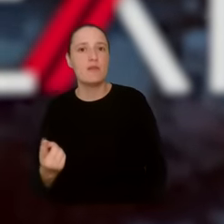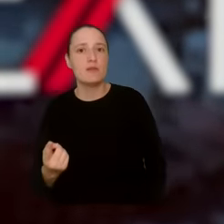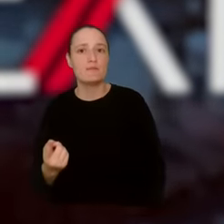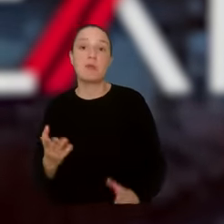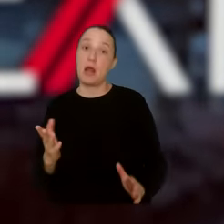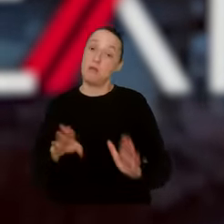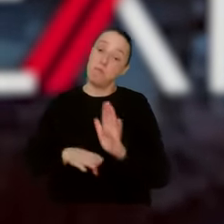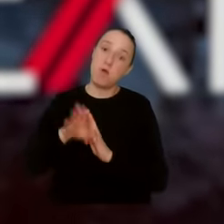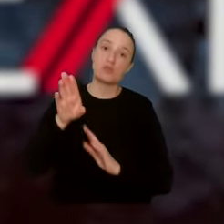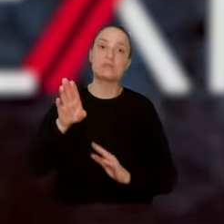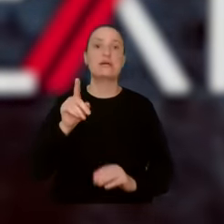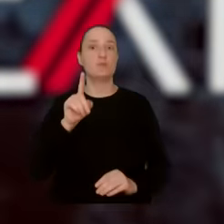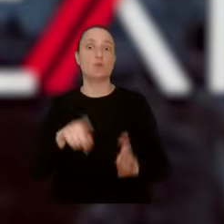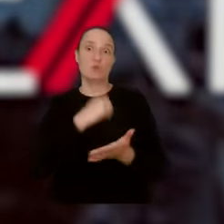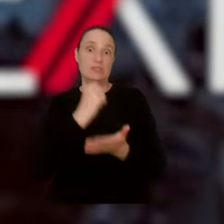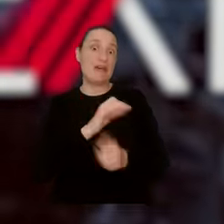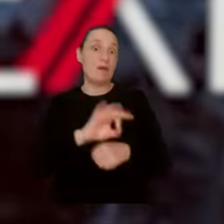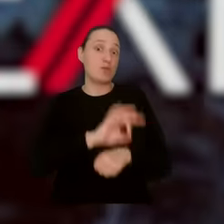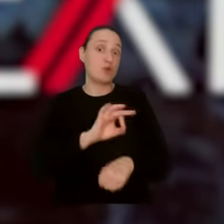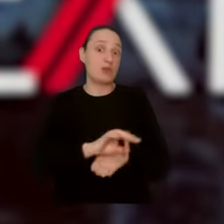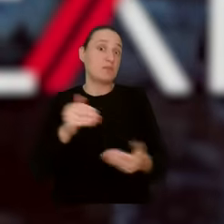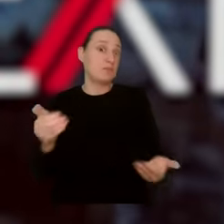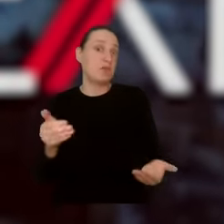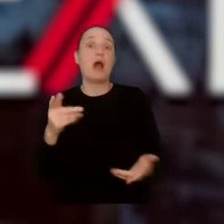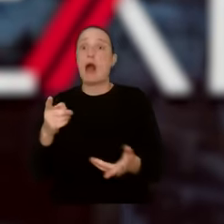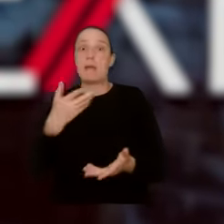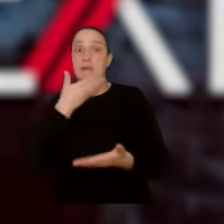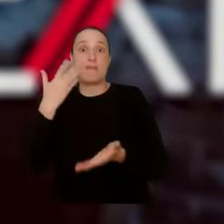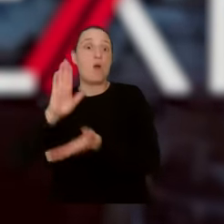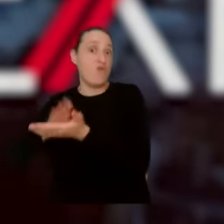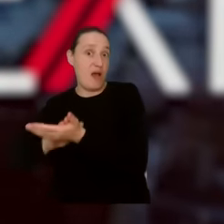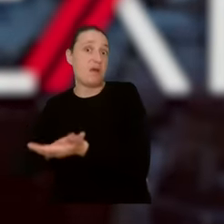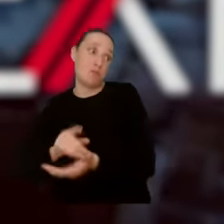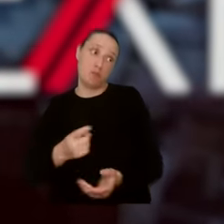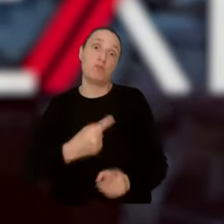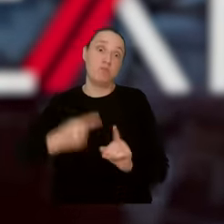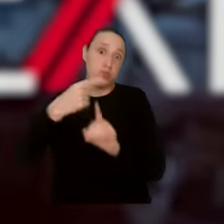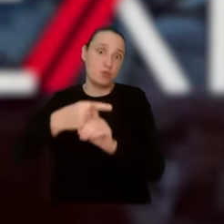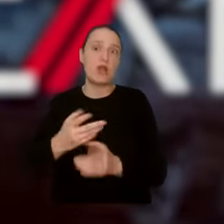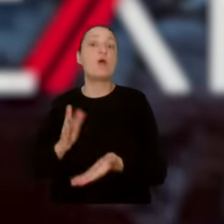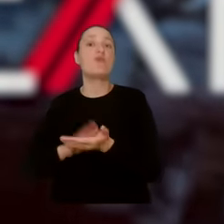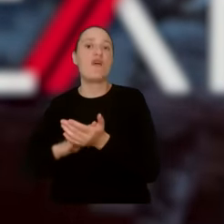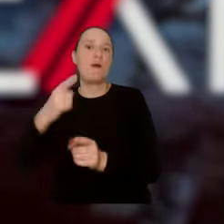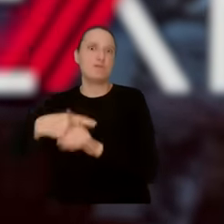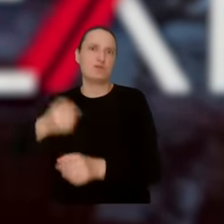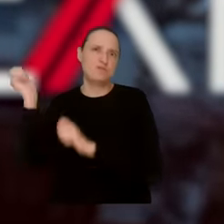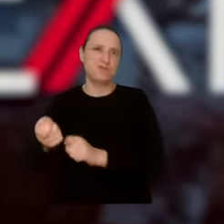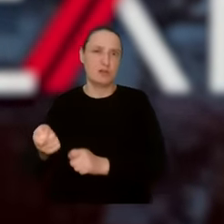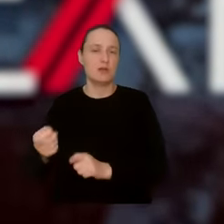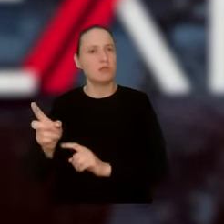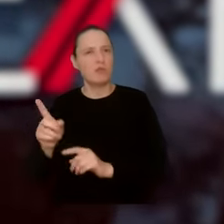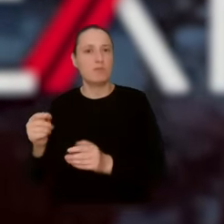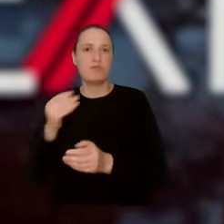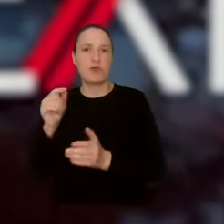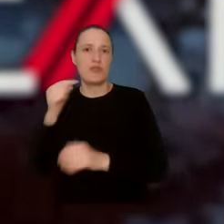bo to w końcu projekt ustawy. A mogli przecież tradycyjnie przyjąć te zmiany uchwałą i dołożyć pałą, bo to też potrafią. No dobrze, a co w programie